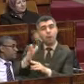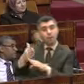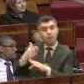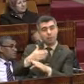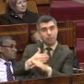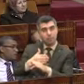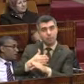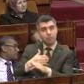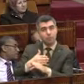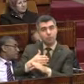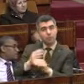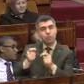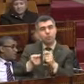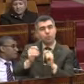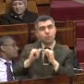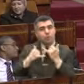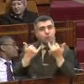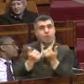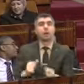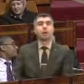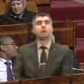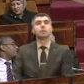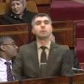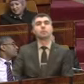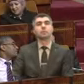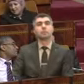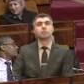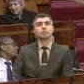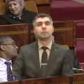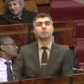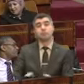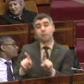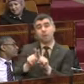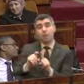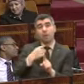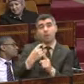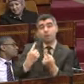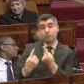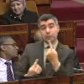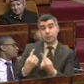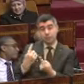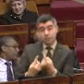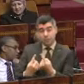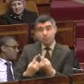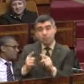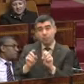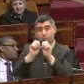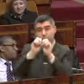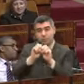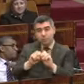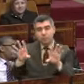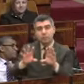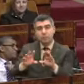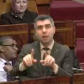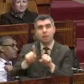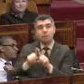الجلسه في الاسبوعيه، وجراء ما وقع هناك بالمنطقة من تطاير وتناثر الأحجار التي أصابت